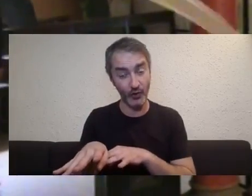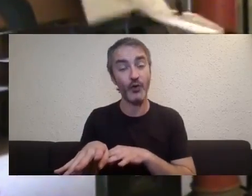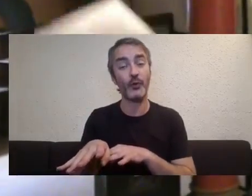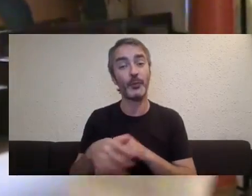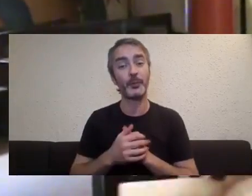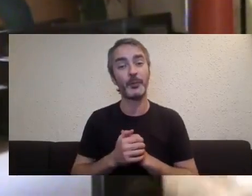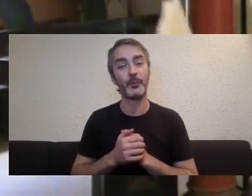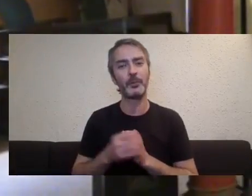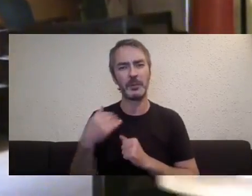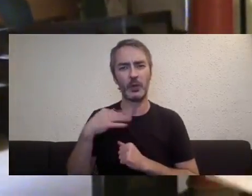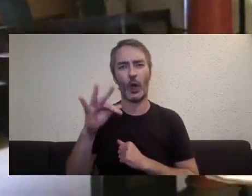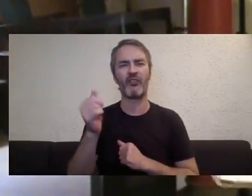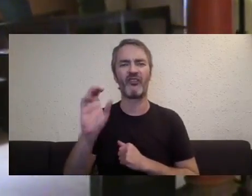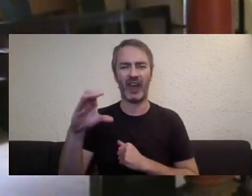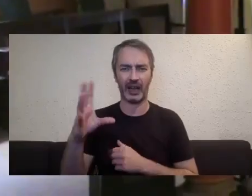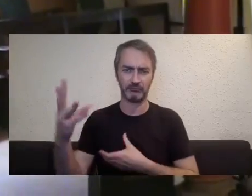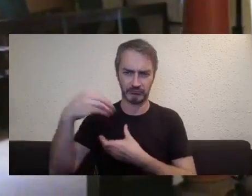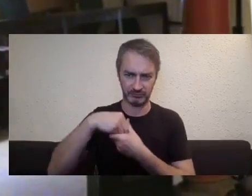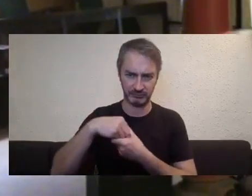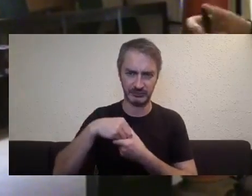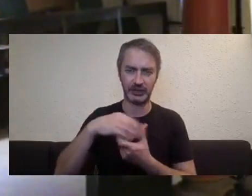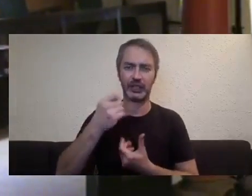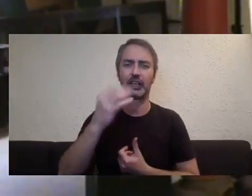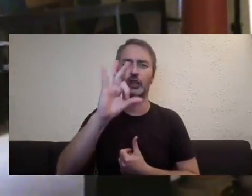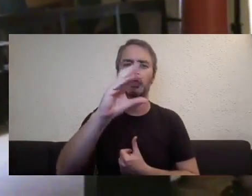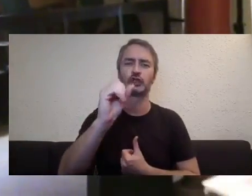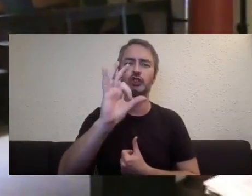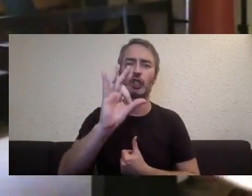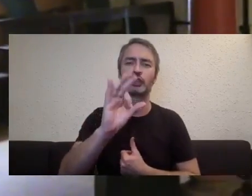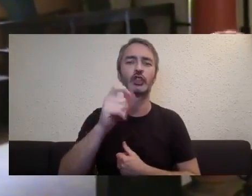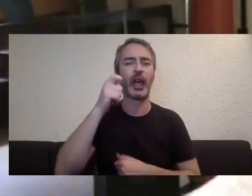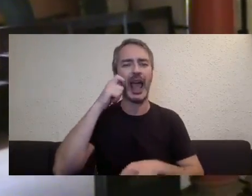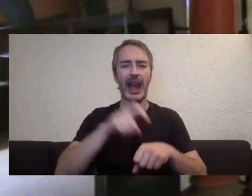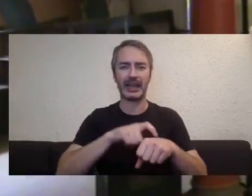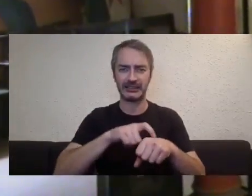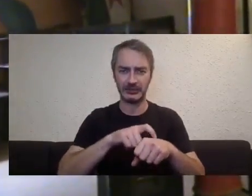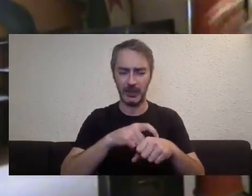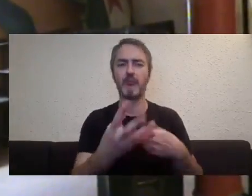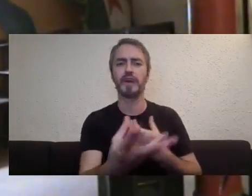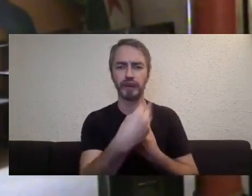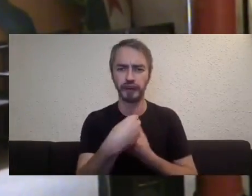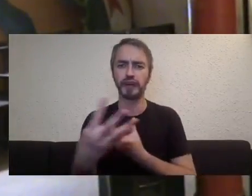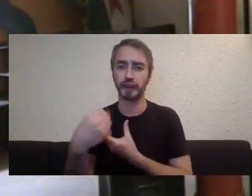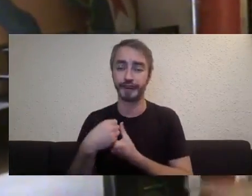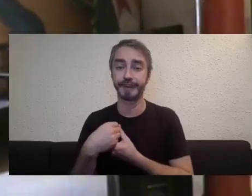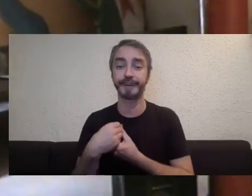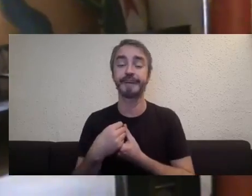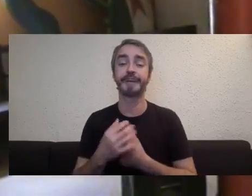que en principi aglutina fins i tot a la FAP i Sofracisme i tot un conjunt